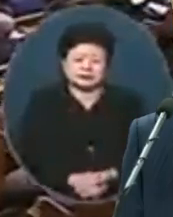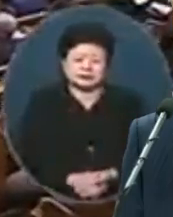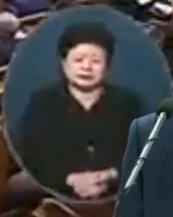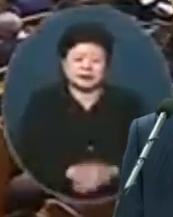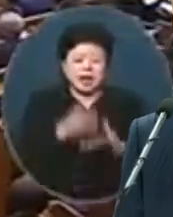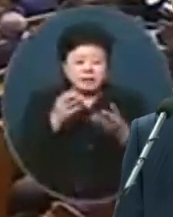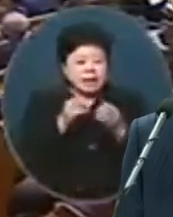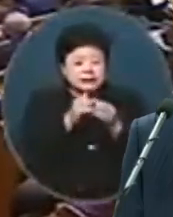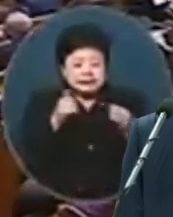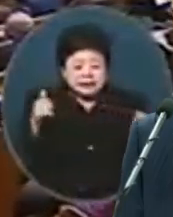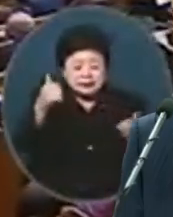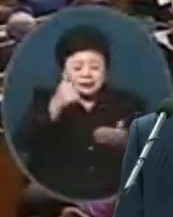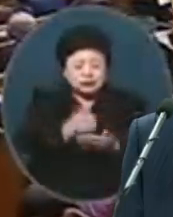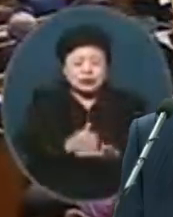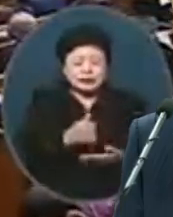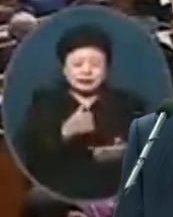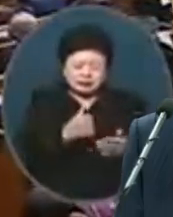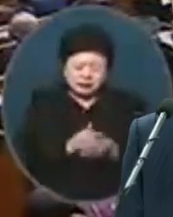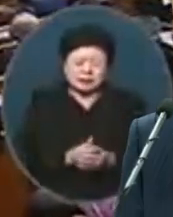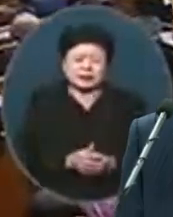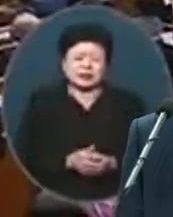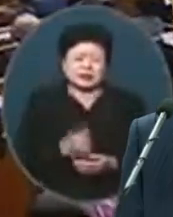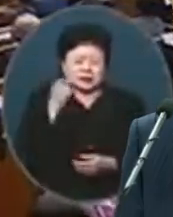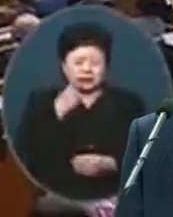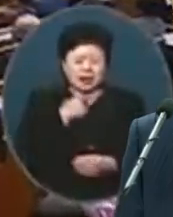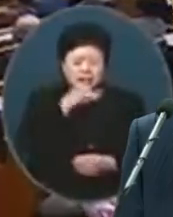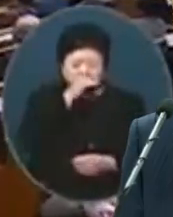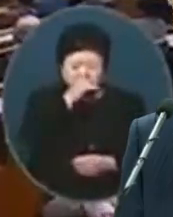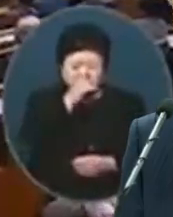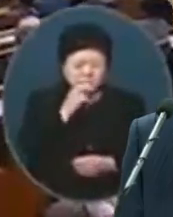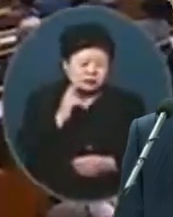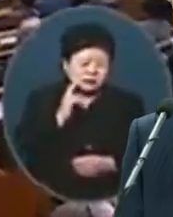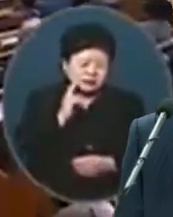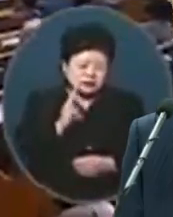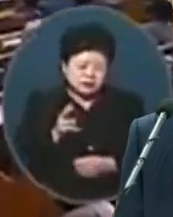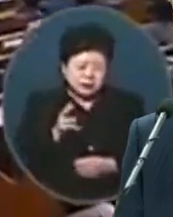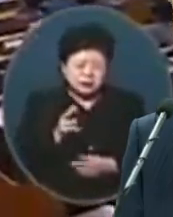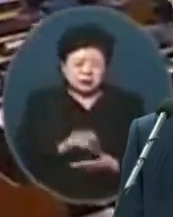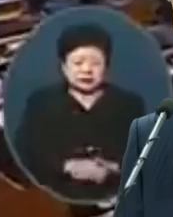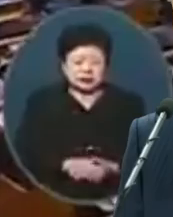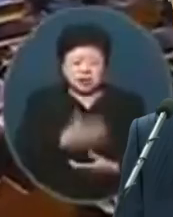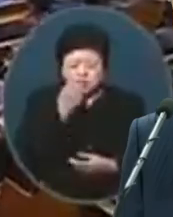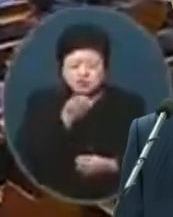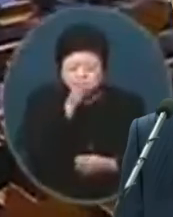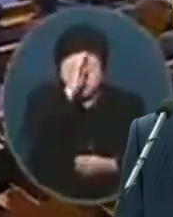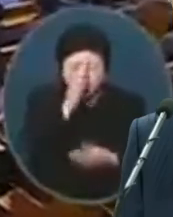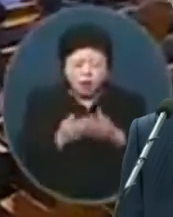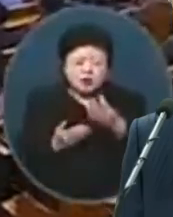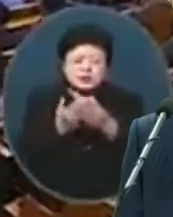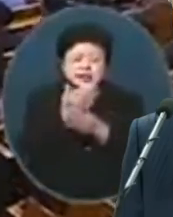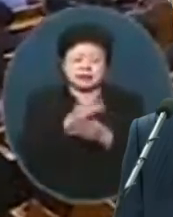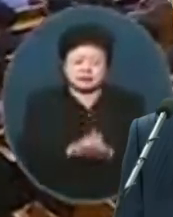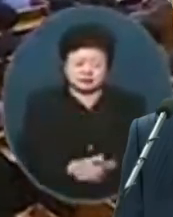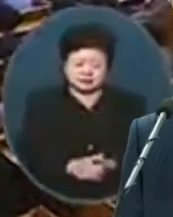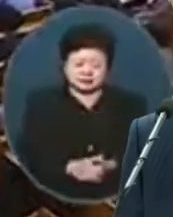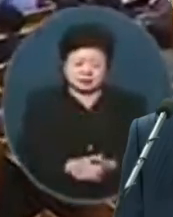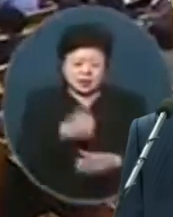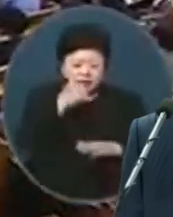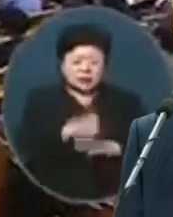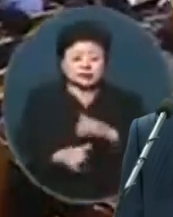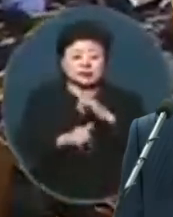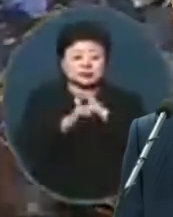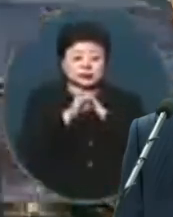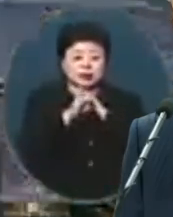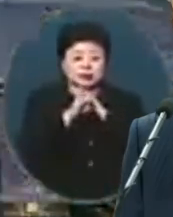오늘날 많은 사람들이 죄 책감으로 힘들어하는데 심하면 우울증에 걸려 결국